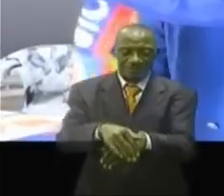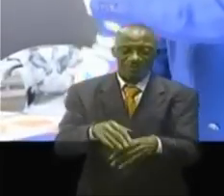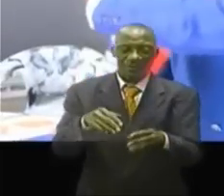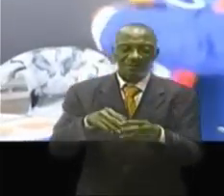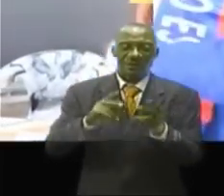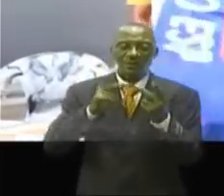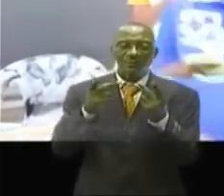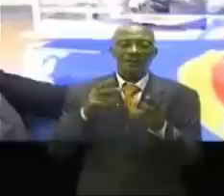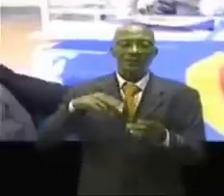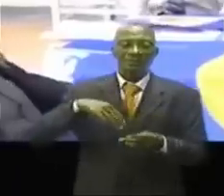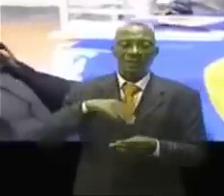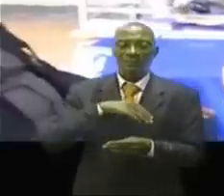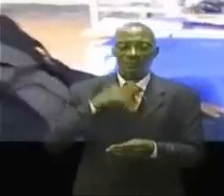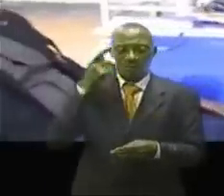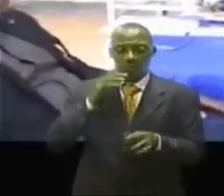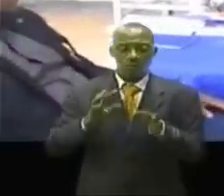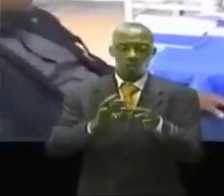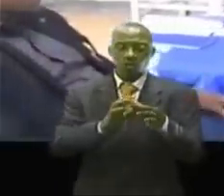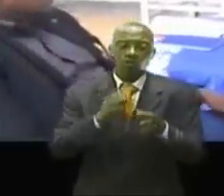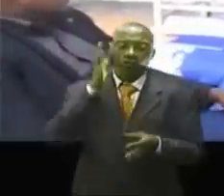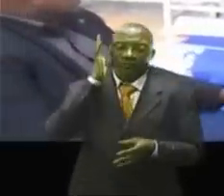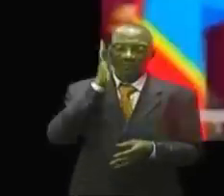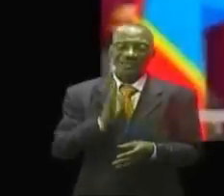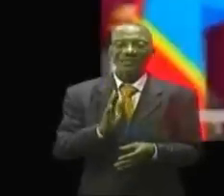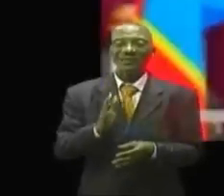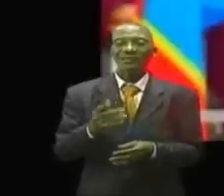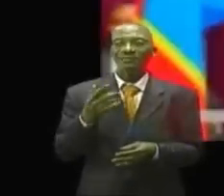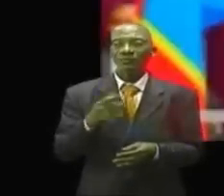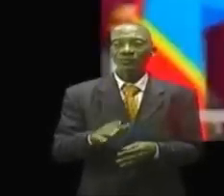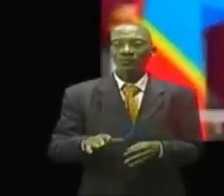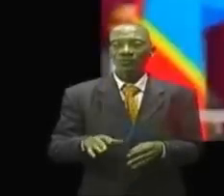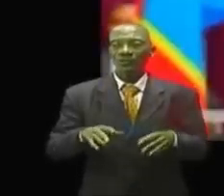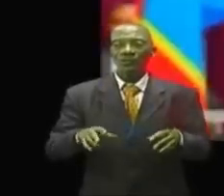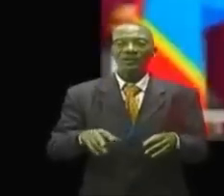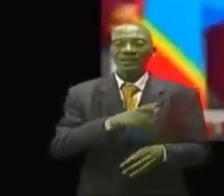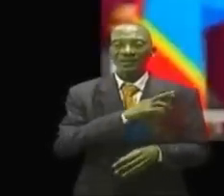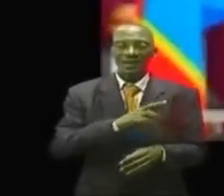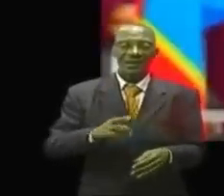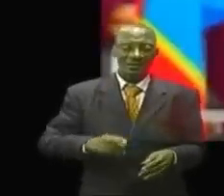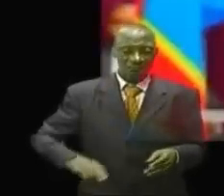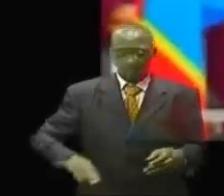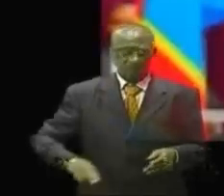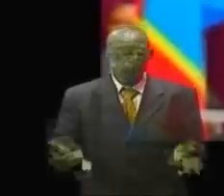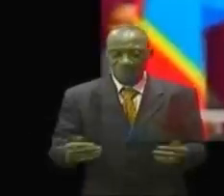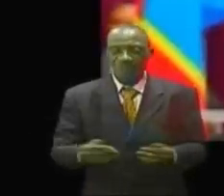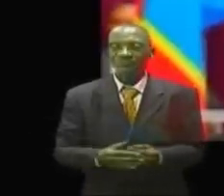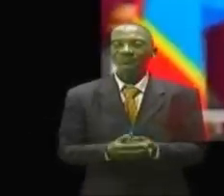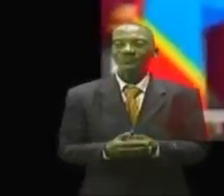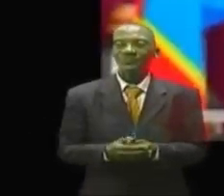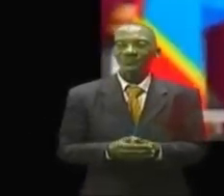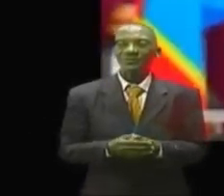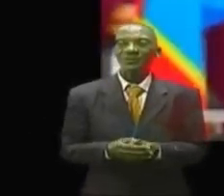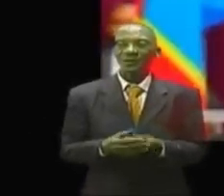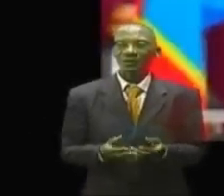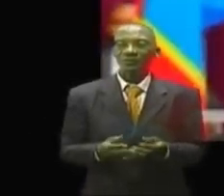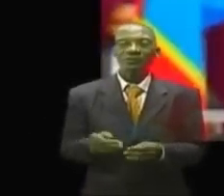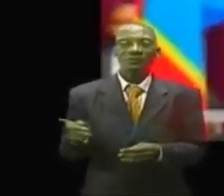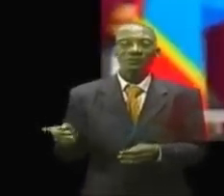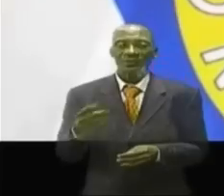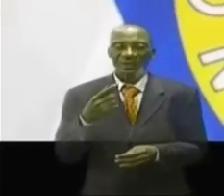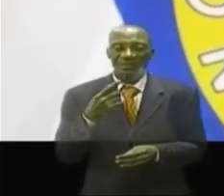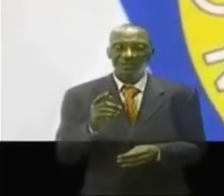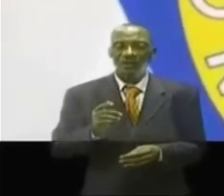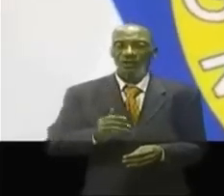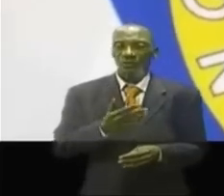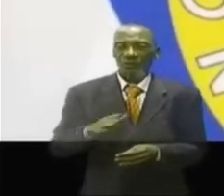l'Union sacrée de la nation. Le courage du chef de l'État, Félix-Antoine Tshisekedi Tshilombo, face à l'agression dont est victime notre pays, l'invite à